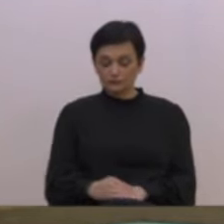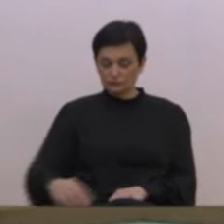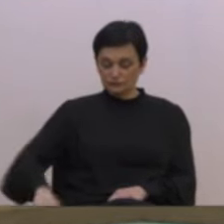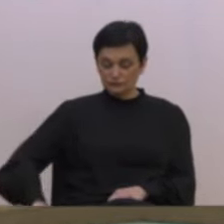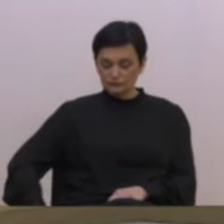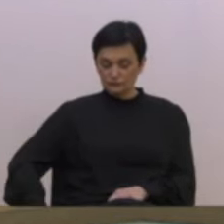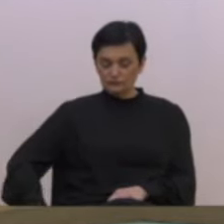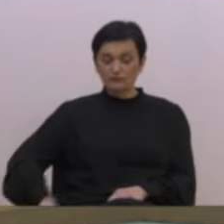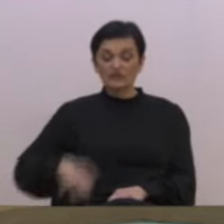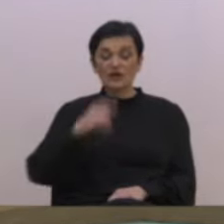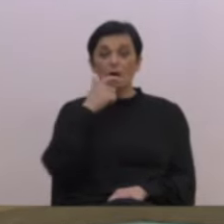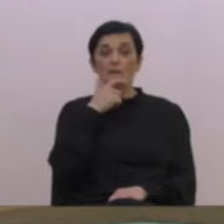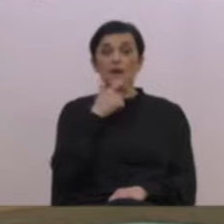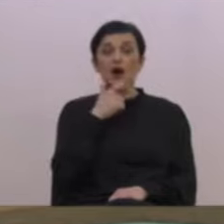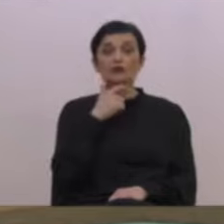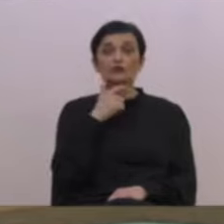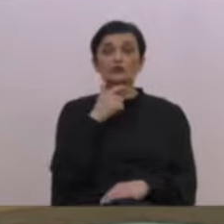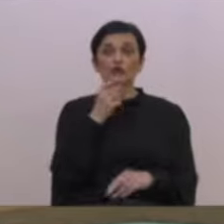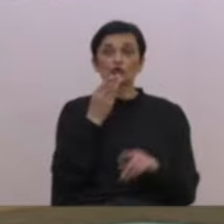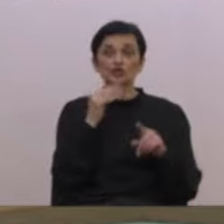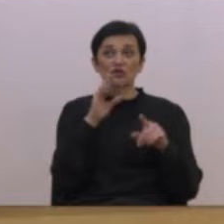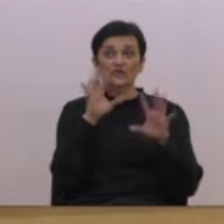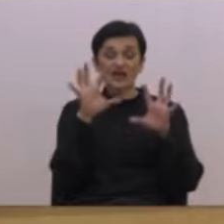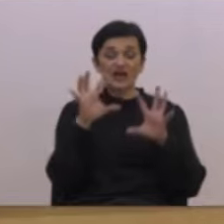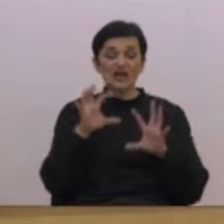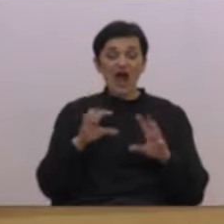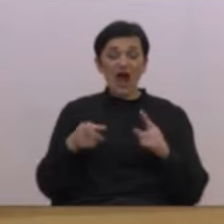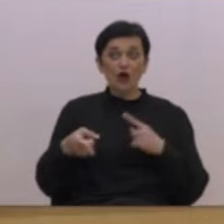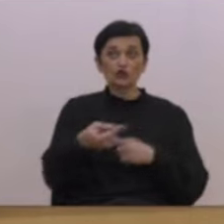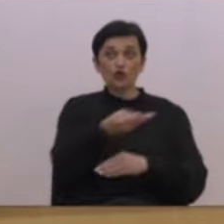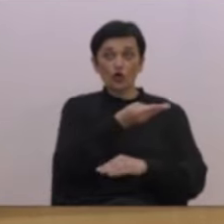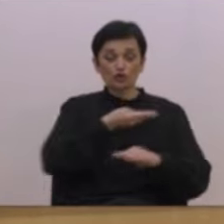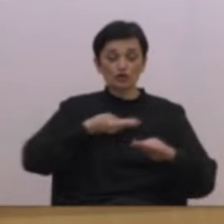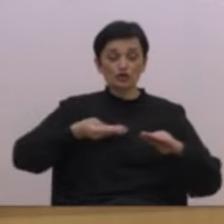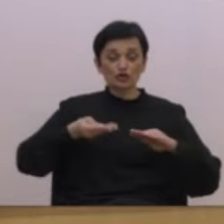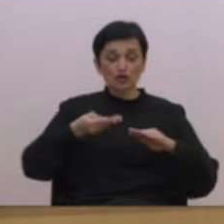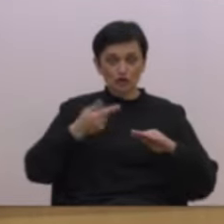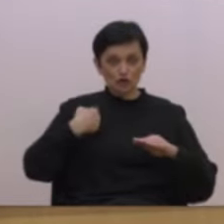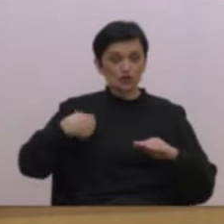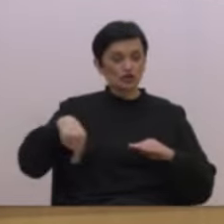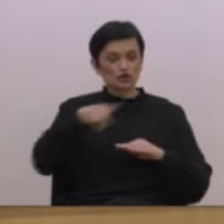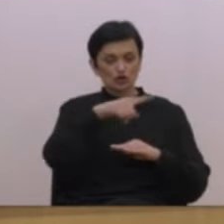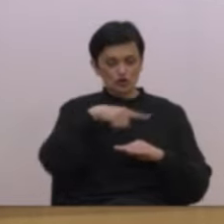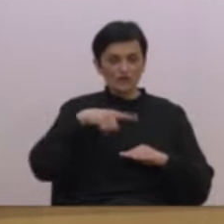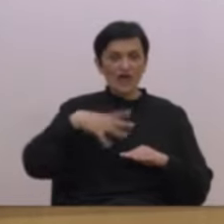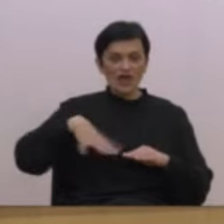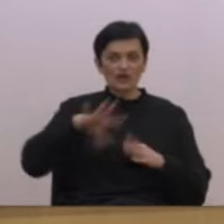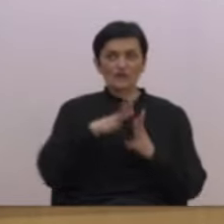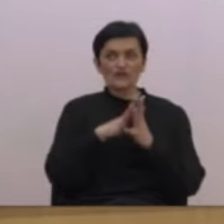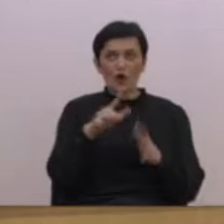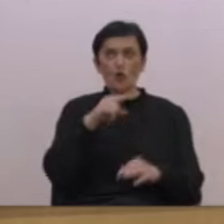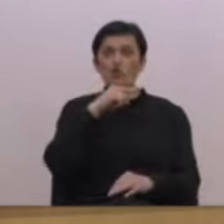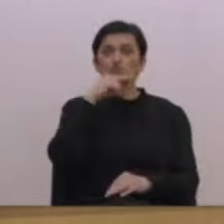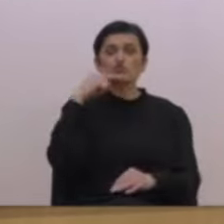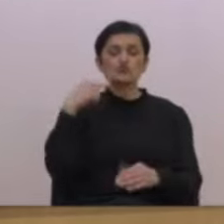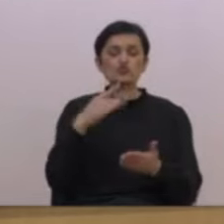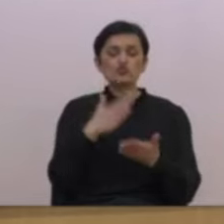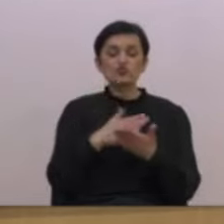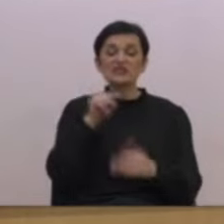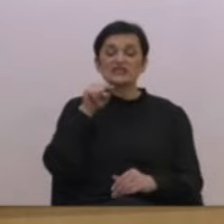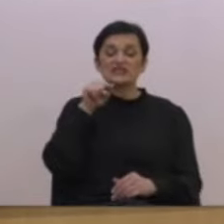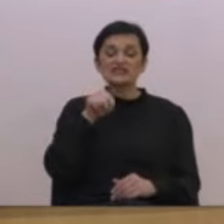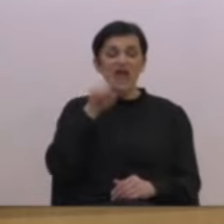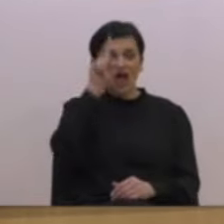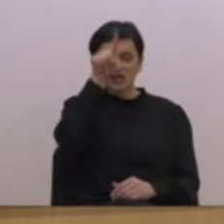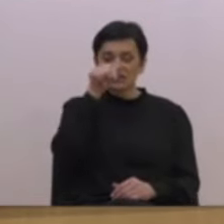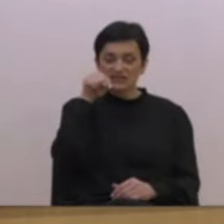ბატონო შალვა, იმ კანონის უკან შემოტრიალებაა ჩვენი ყველა შეურაცხყოფა და ამ ქვეყნის მინდა გითხრათ, და ის კანონი არ რუსული და ძახილის ნიშანი, წერტილი არ ძახილის